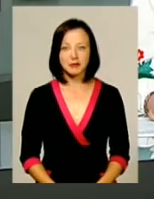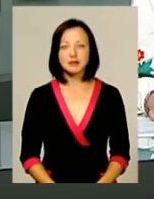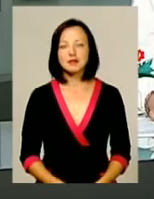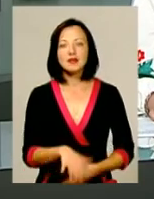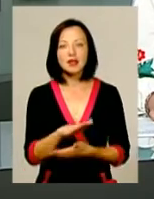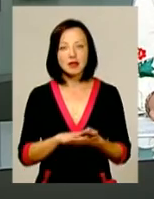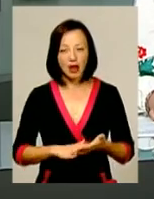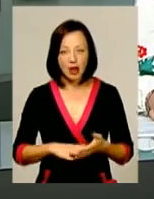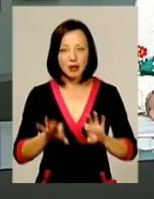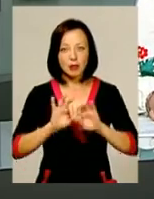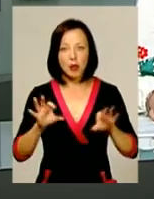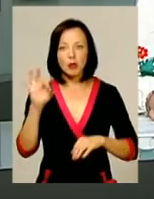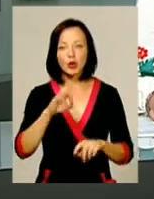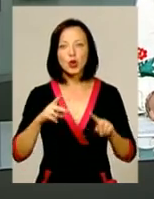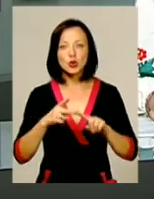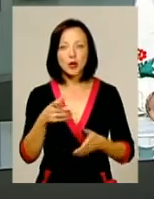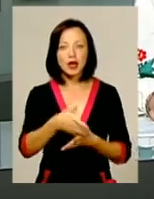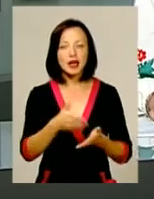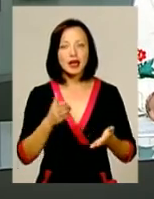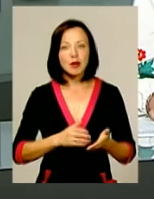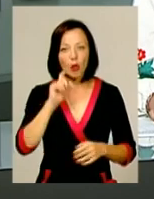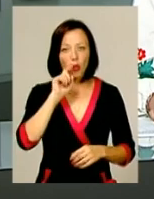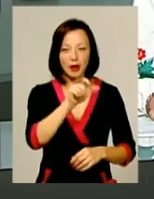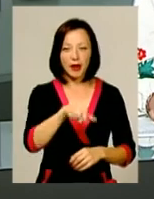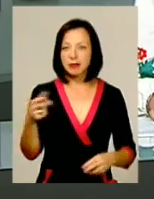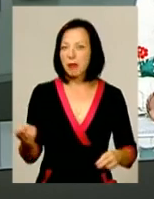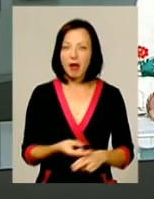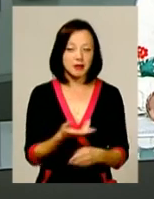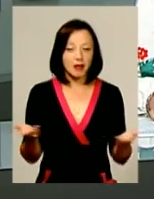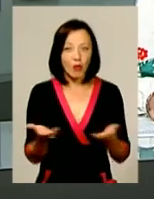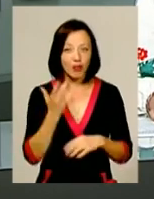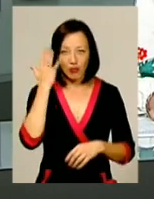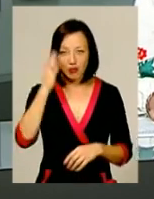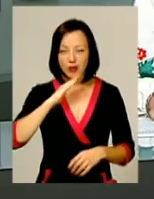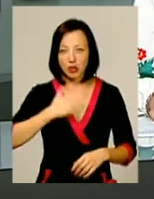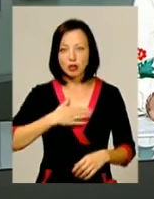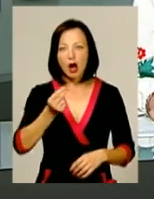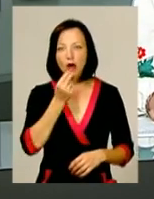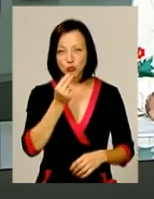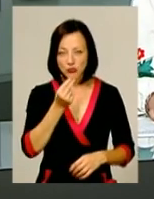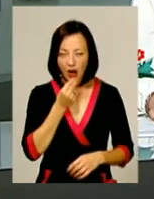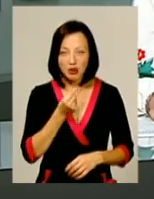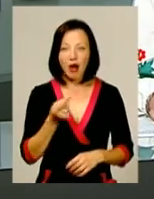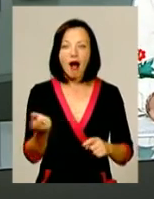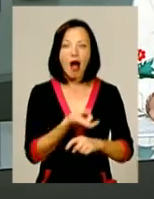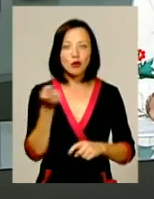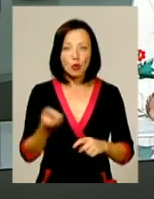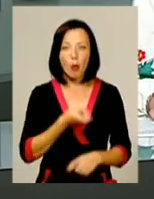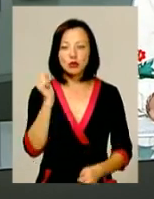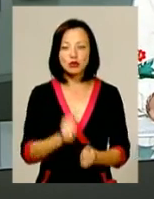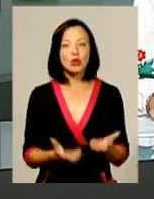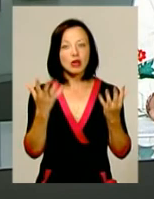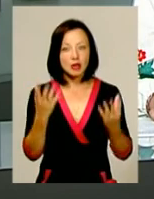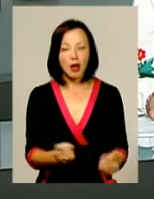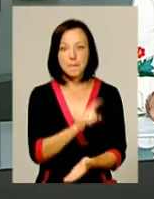Далі у нашому випуску про другий хліб українців, без якого ми не уявляємо нашого харчування. Адже картопля щодня має